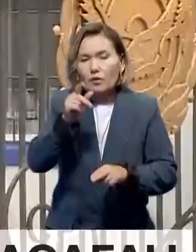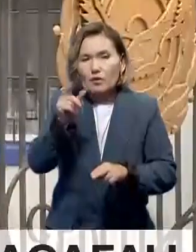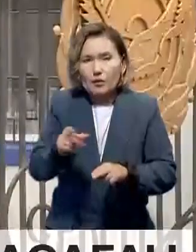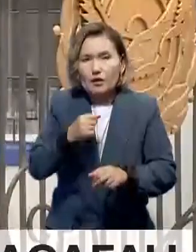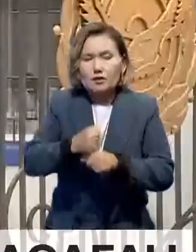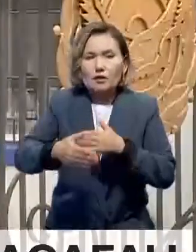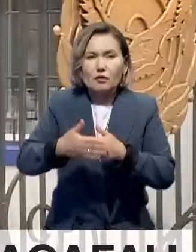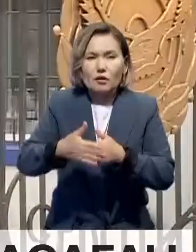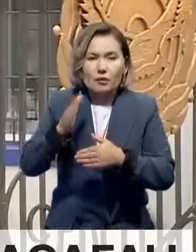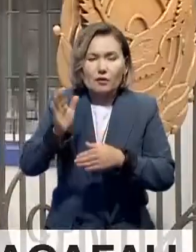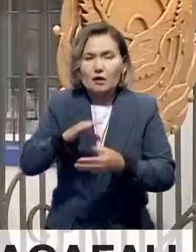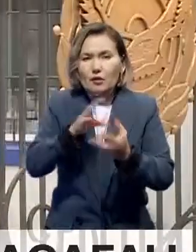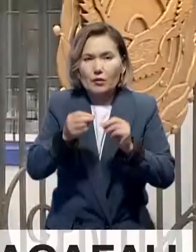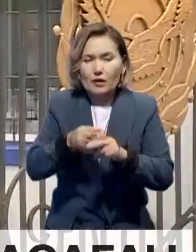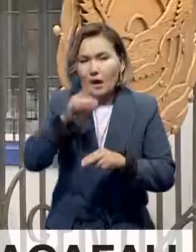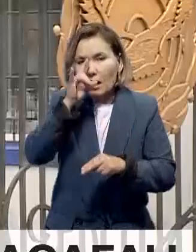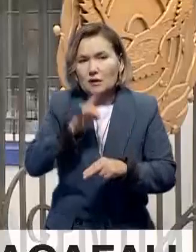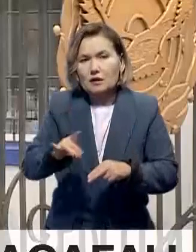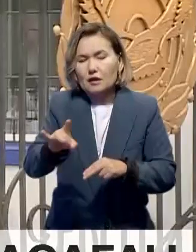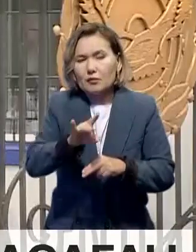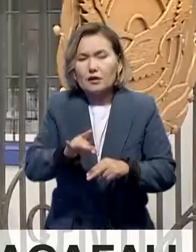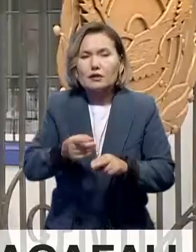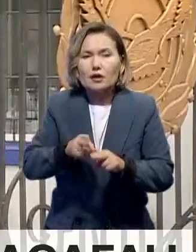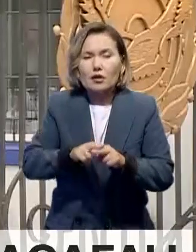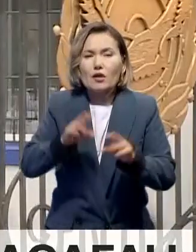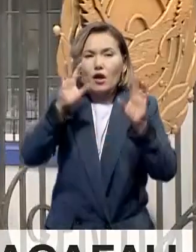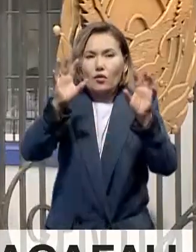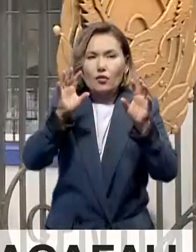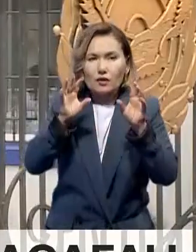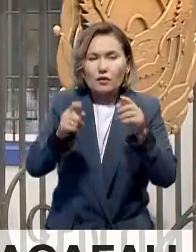шығарылады. Аталмыш қылмыстар бойынша Қазақстан Республикасы Қылмыстық